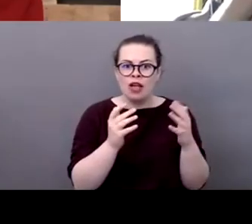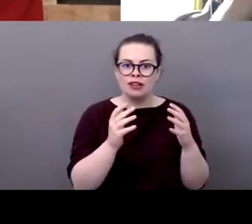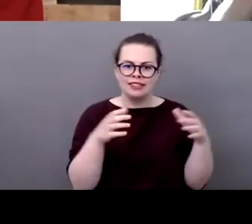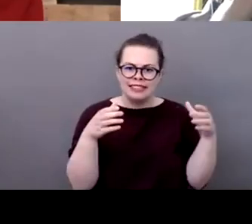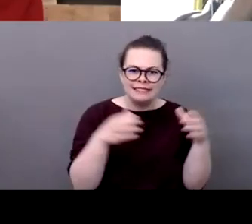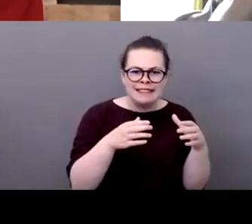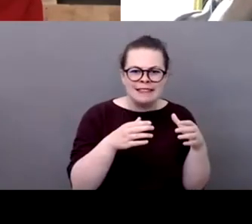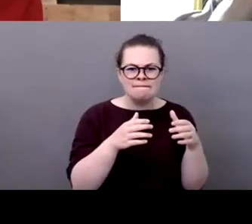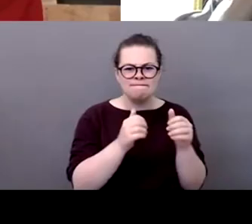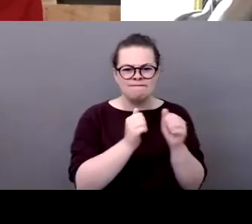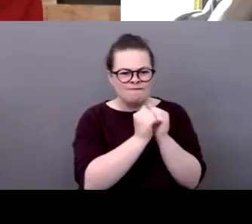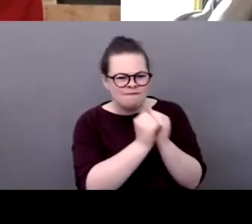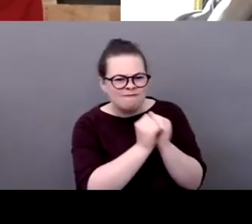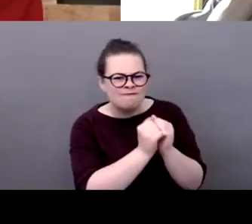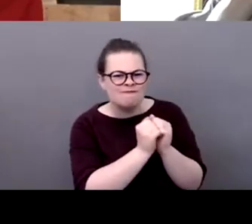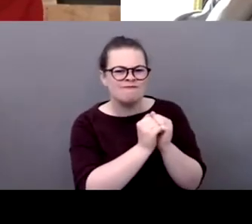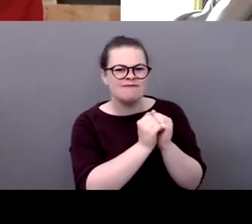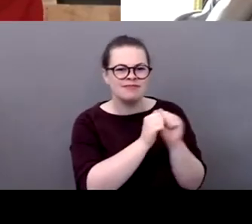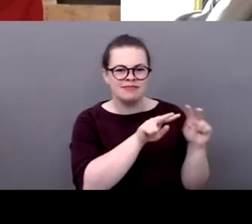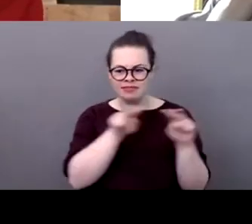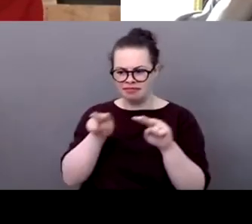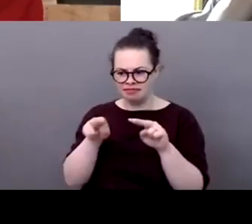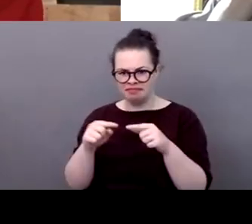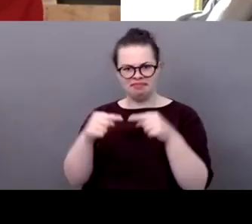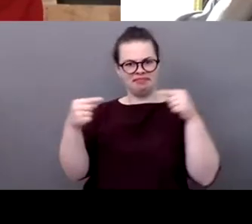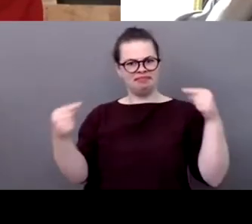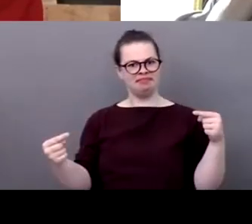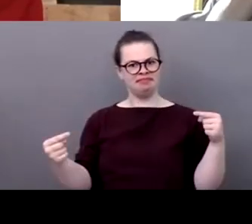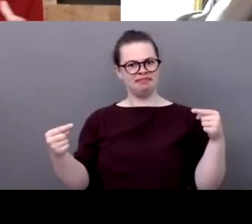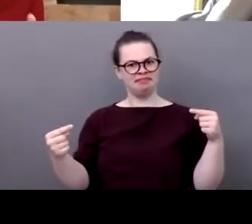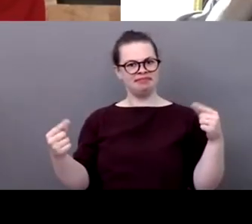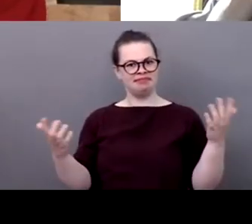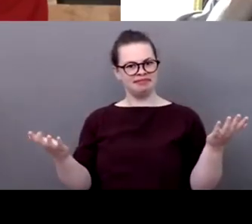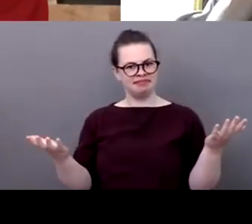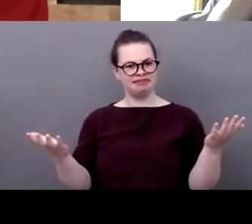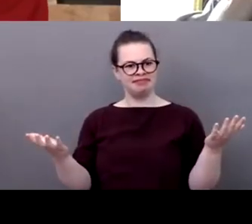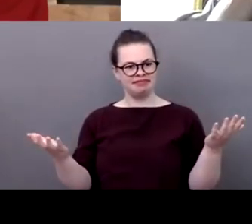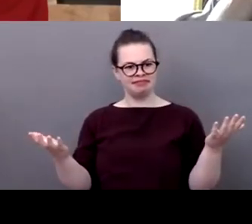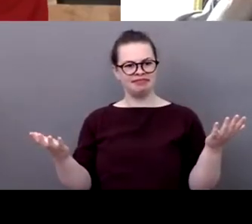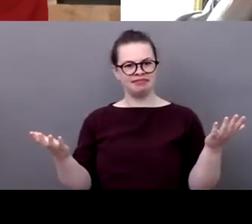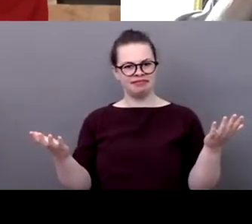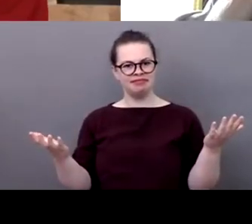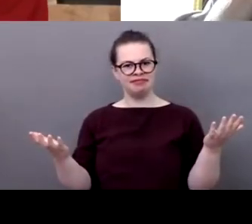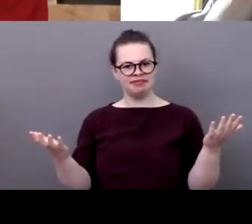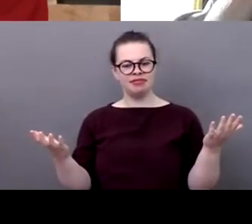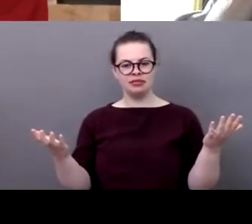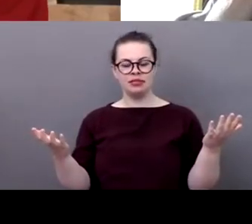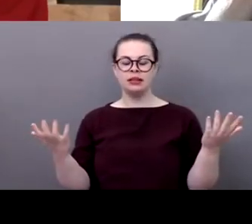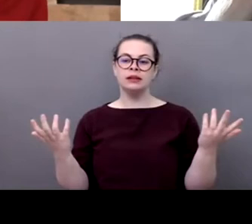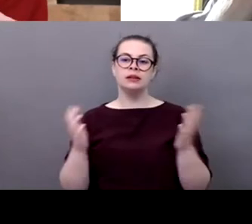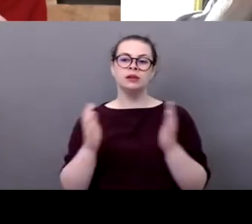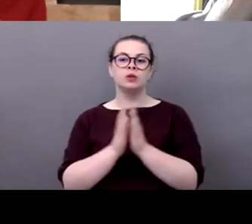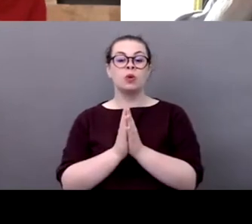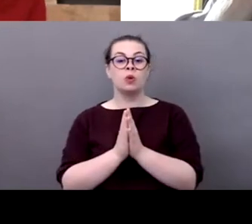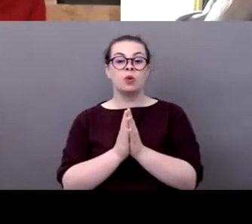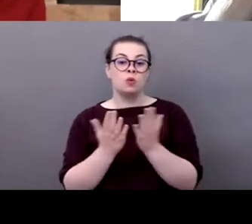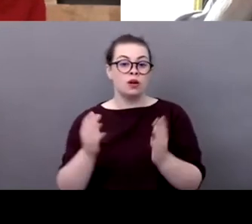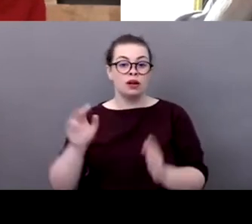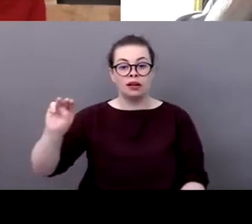être trop nombreux, mais une manifestation qui regroupe 5000 personnes, ça peut être un semi-marathon, mais il y en a d'autres, génère à elle